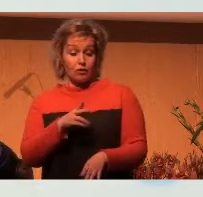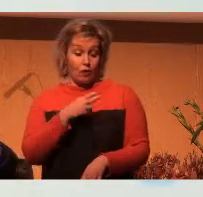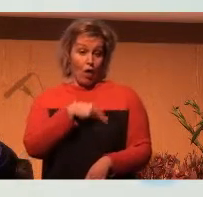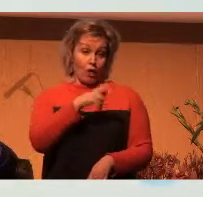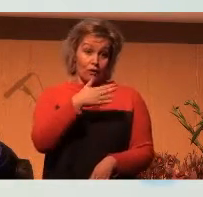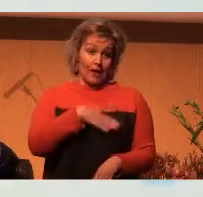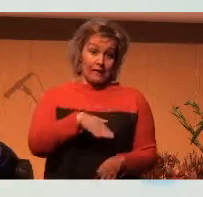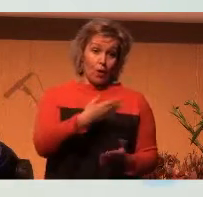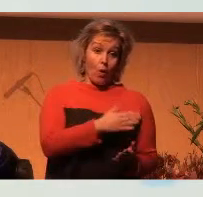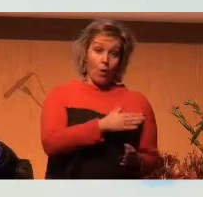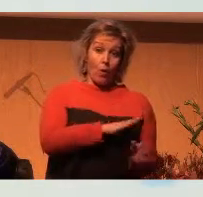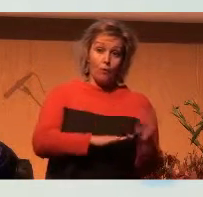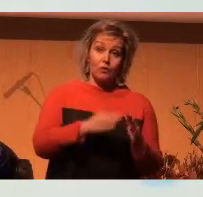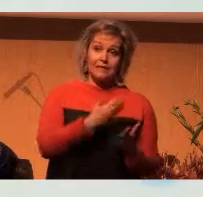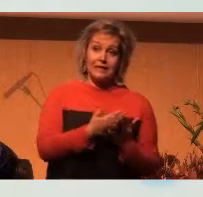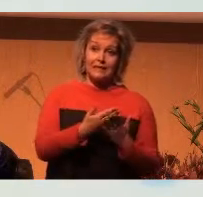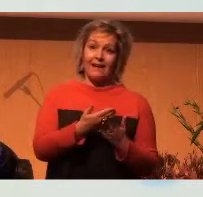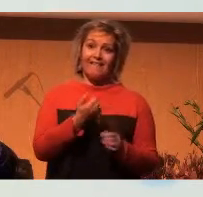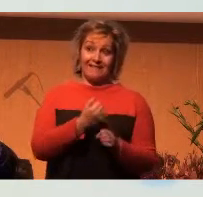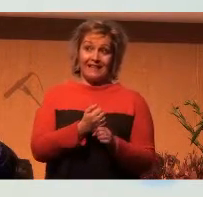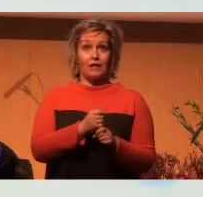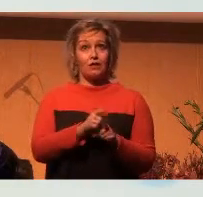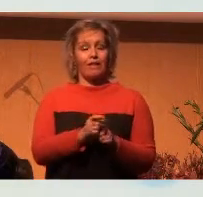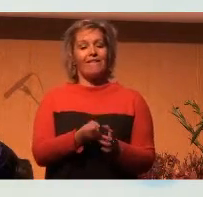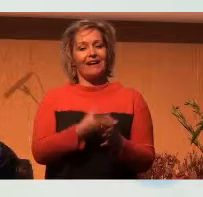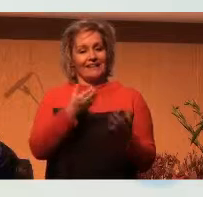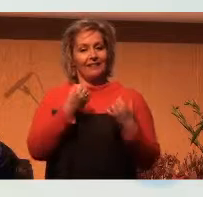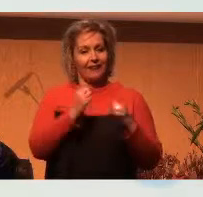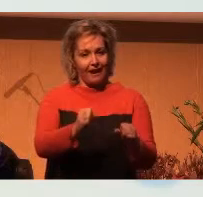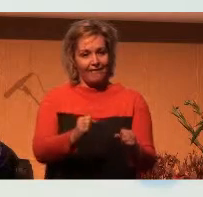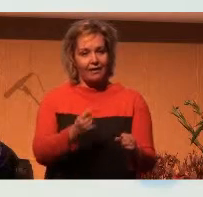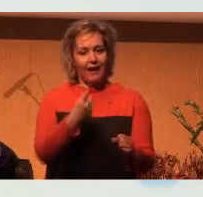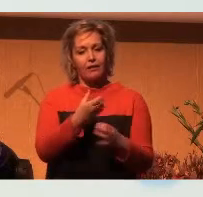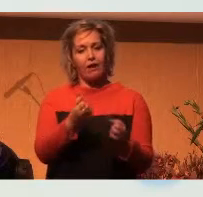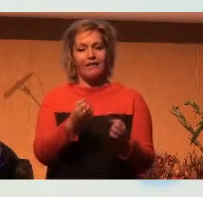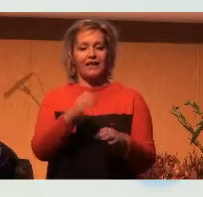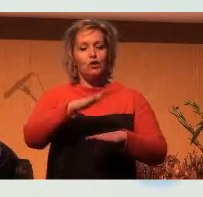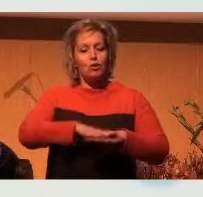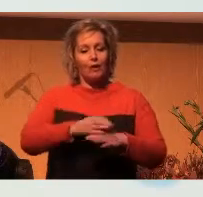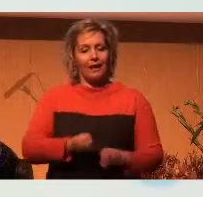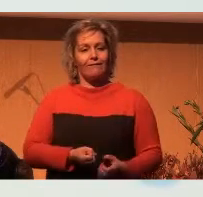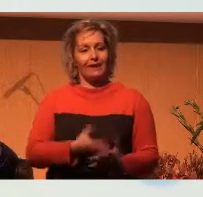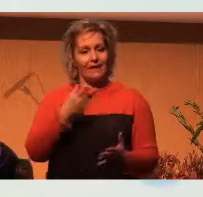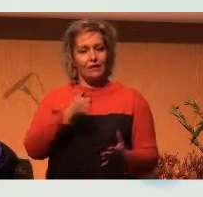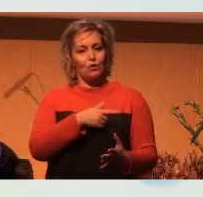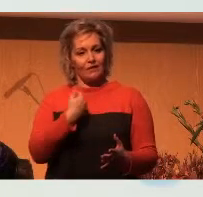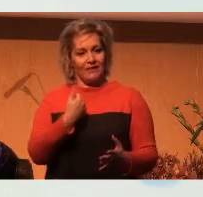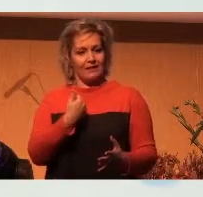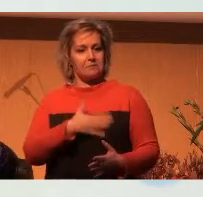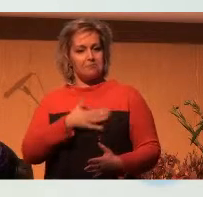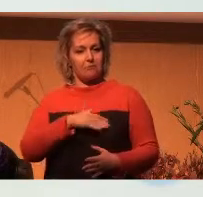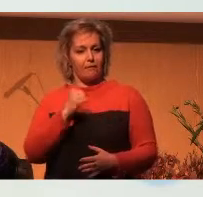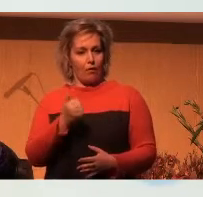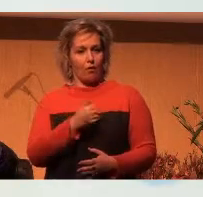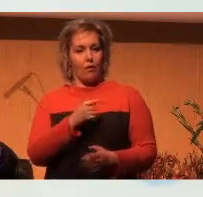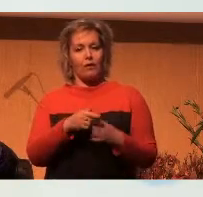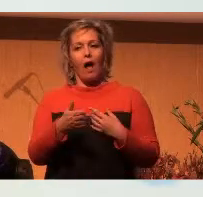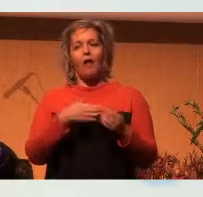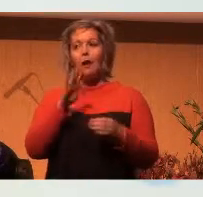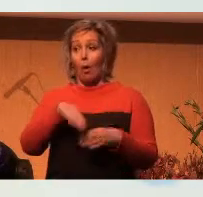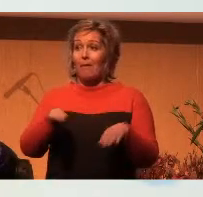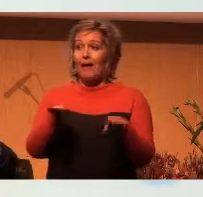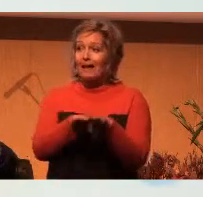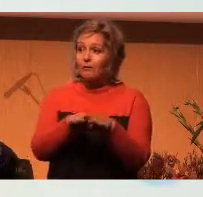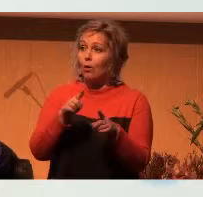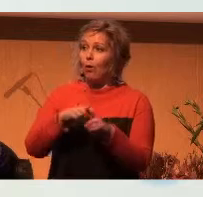helse- og omsorgstjeneste er i stor grad verdidrevet. Og dette er en av de grunnleggende verdiene som vi setter pris på. Og det handler om demokrati